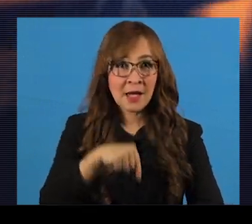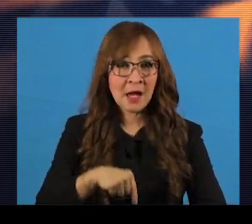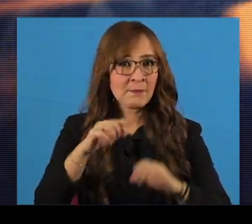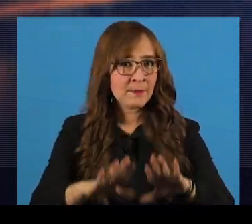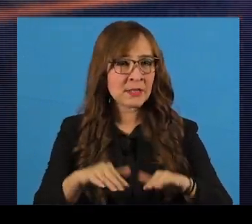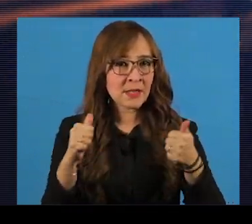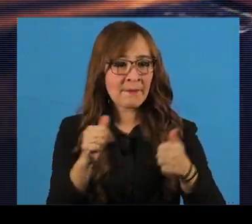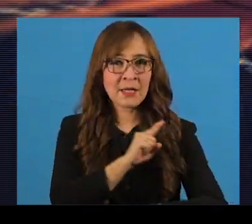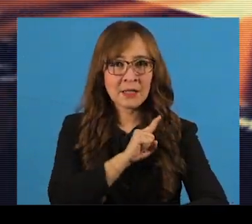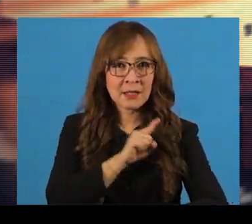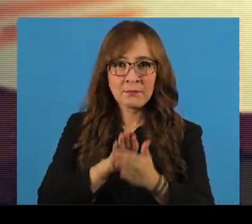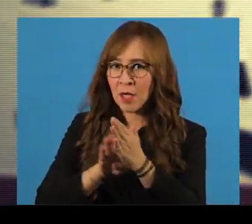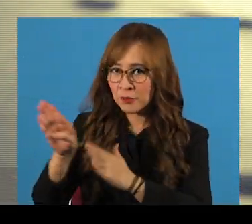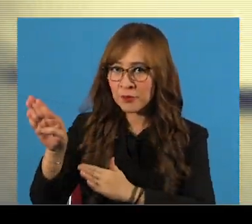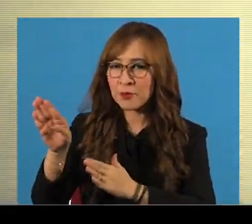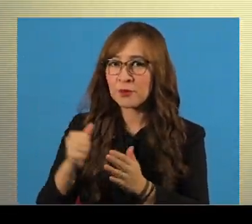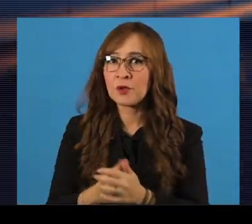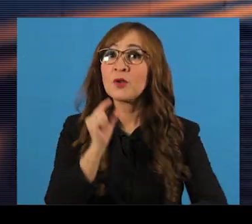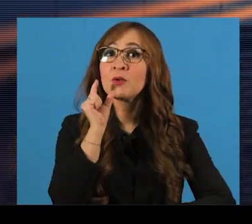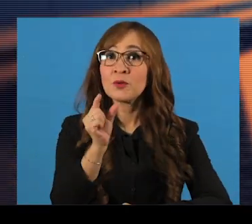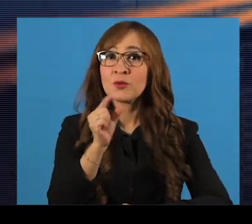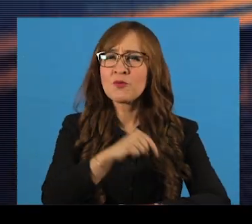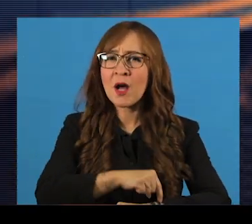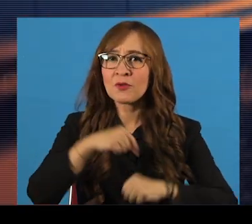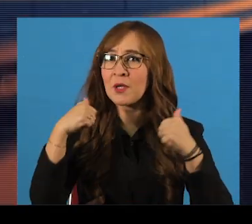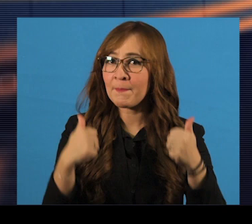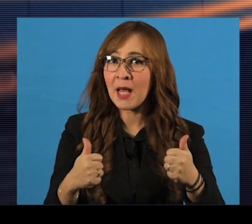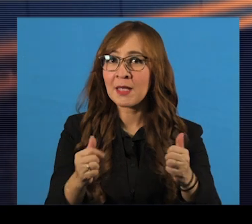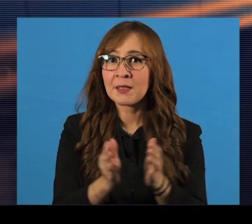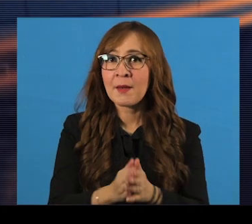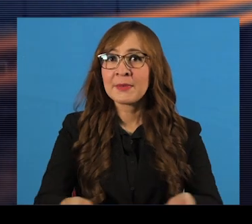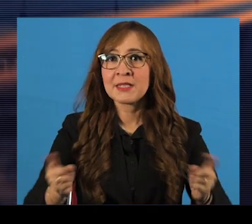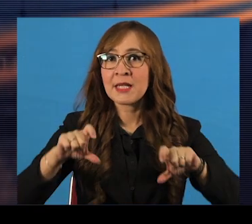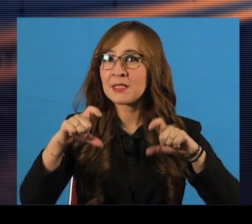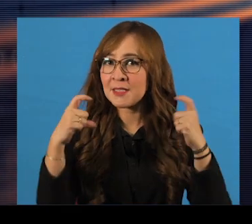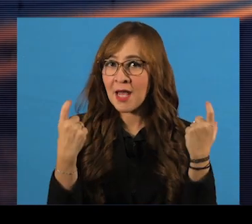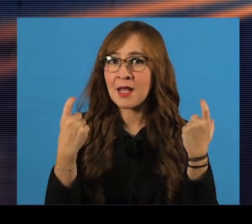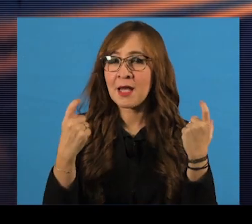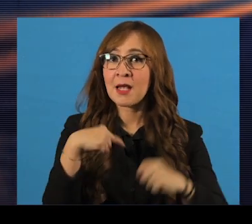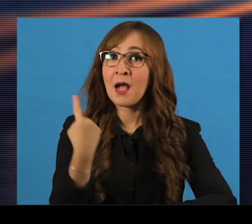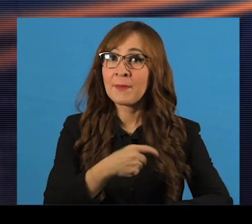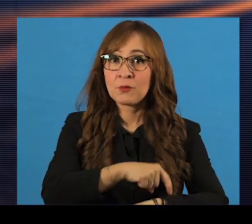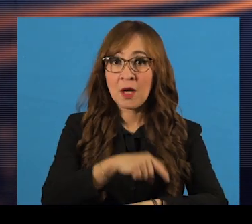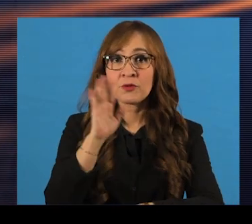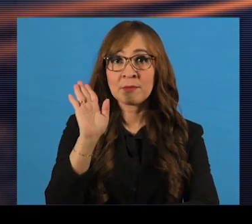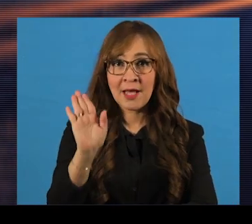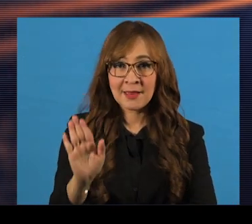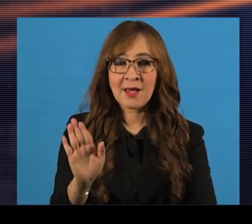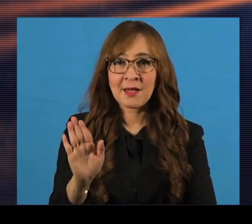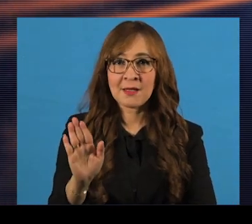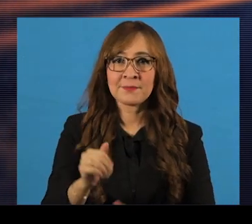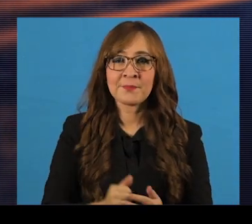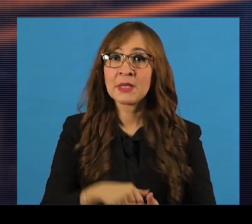adalah saat ini. Mempersiapkan diri bergerak maju untuk momen terbaik dan menjadi catatan sejarah kami di